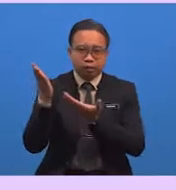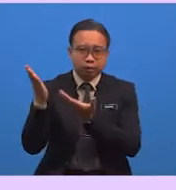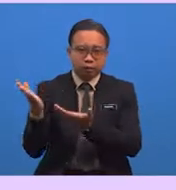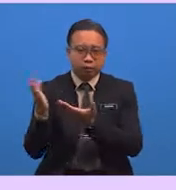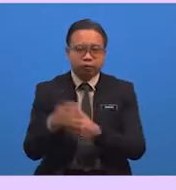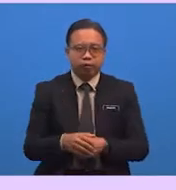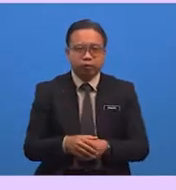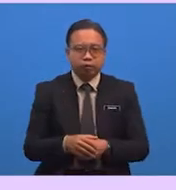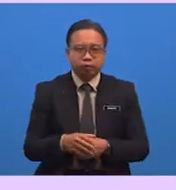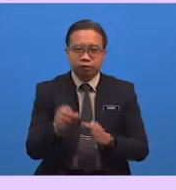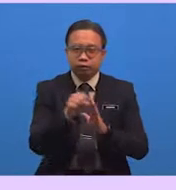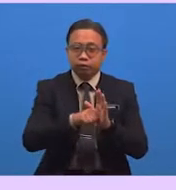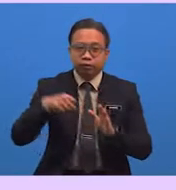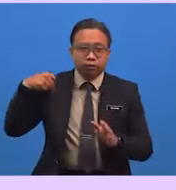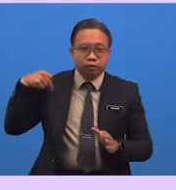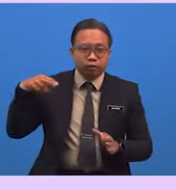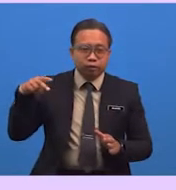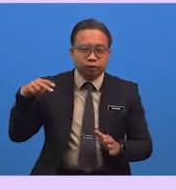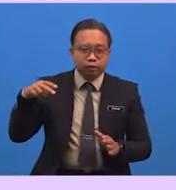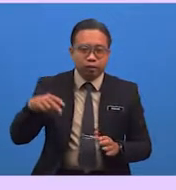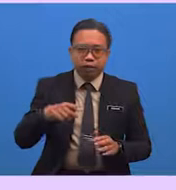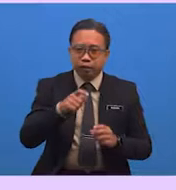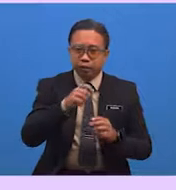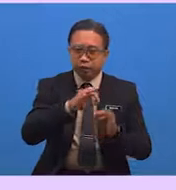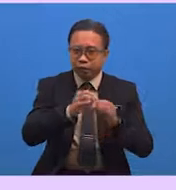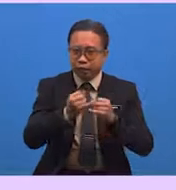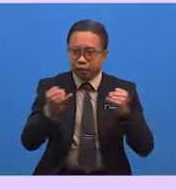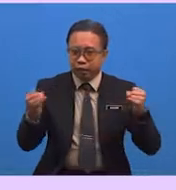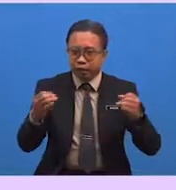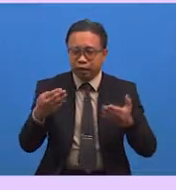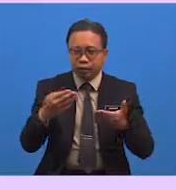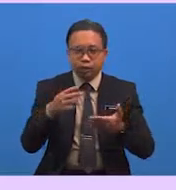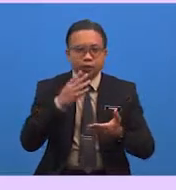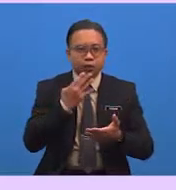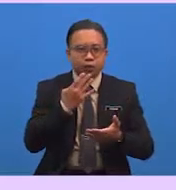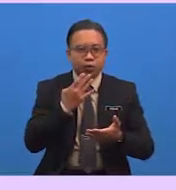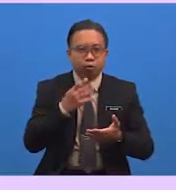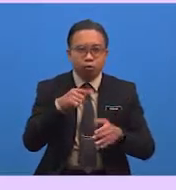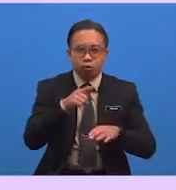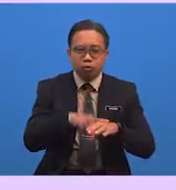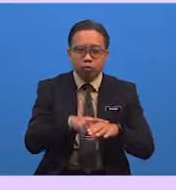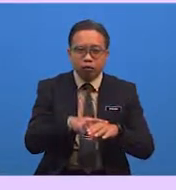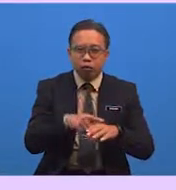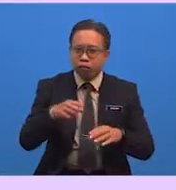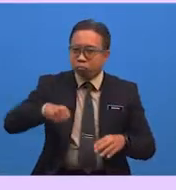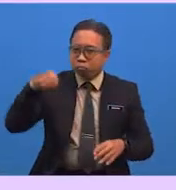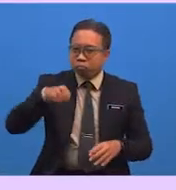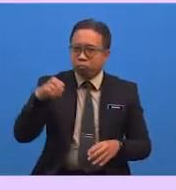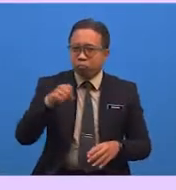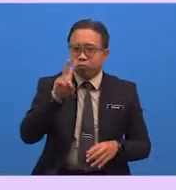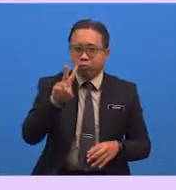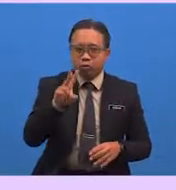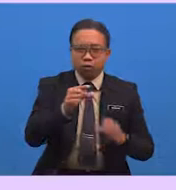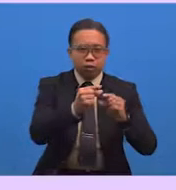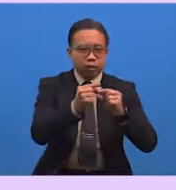menunjukkan sepasang tali biru yang terikat pada sebuah beg dan membentuk dua